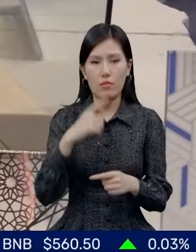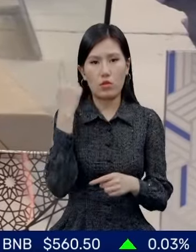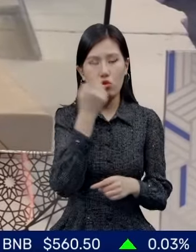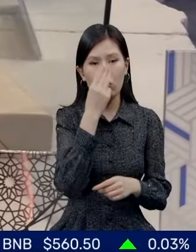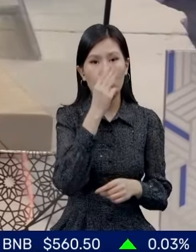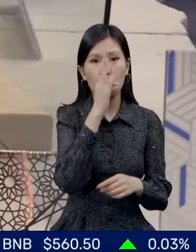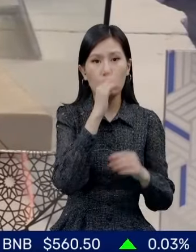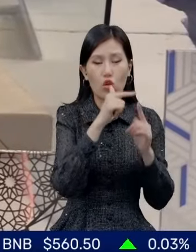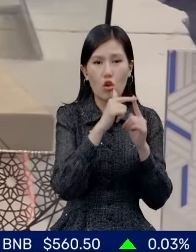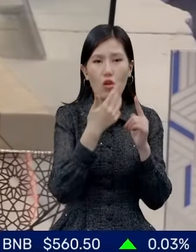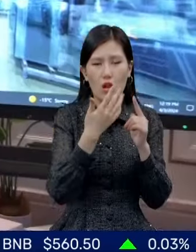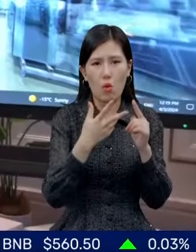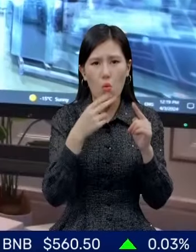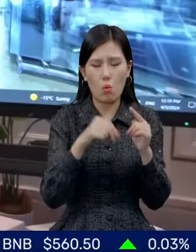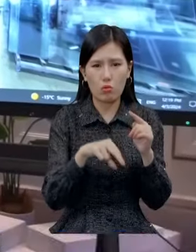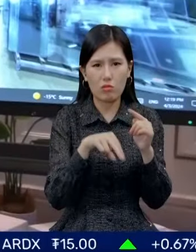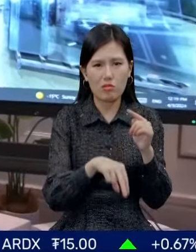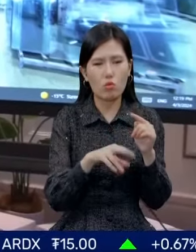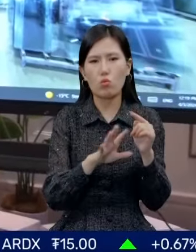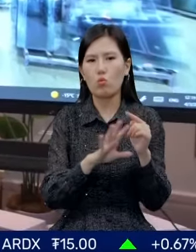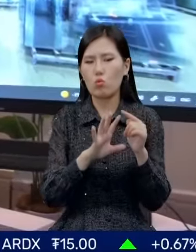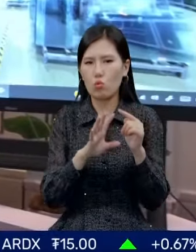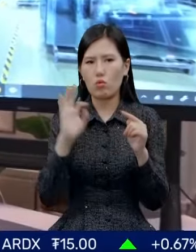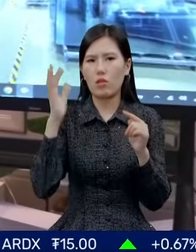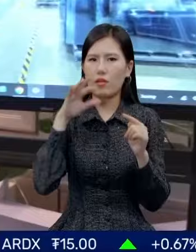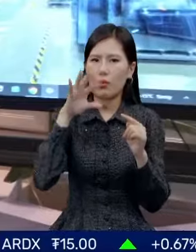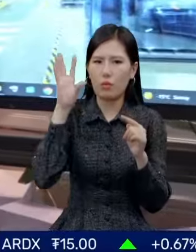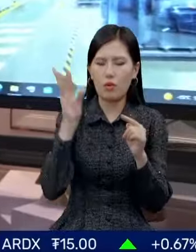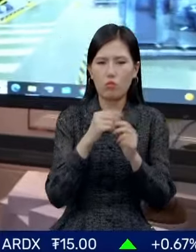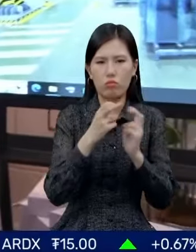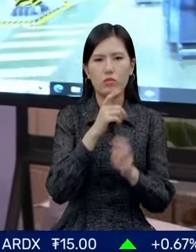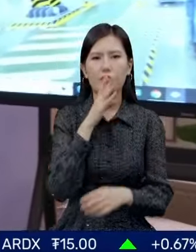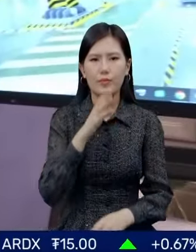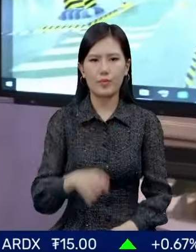сэргээгдэх эрчим хүчийг нэвтрүүлэхээ илэрхийлсэн юм а.